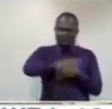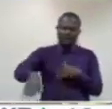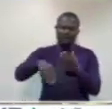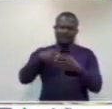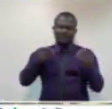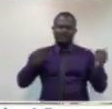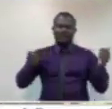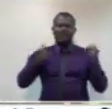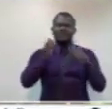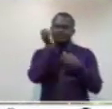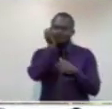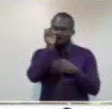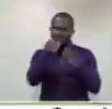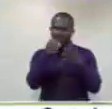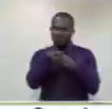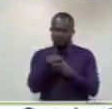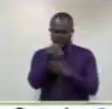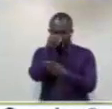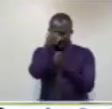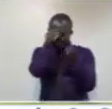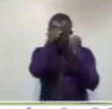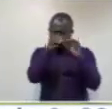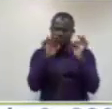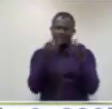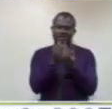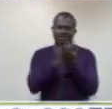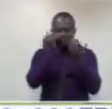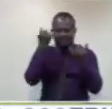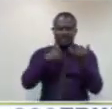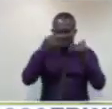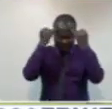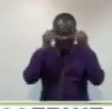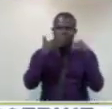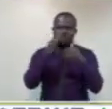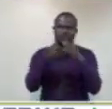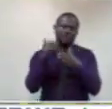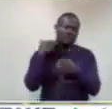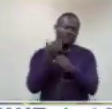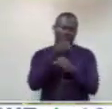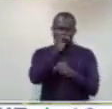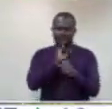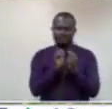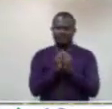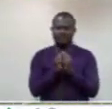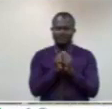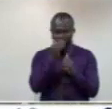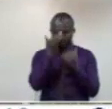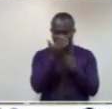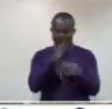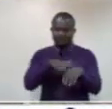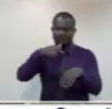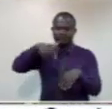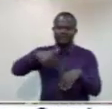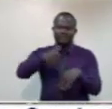bangiza n'ibishyimbo byari bihinzwemo uyu muryango ubabazwa no kuba hari abagifite ingengabitekerezo ya genocide yakorewe abatutsi mu gitondo igihe cya saa moya